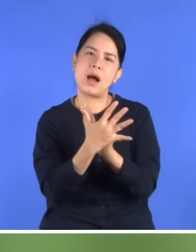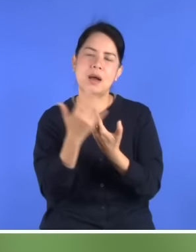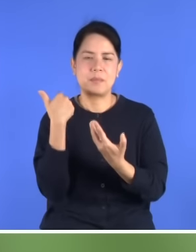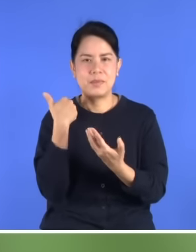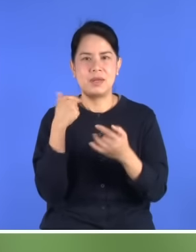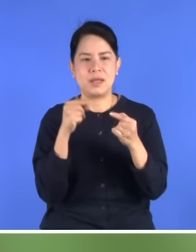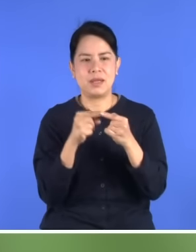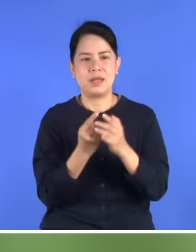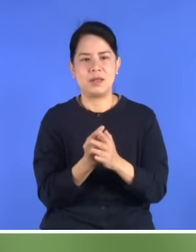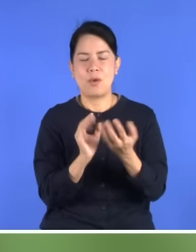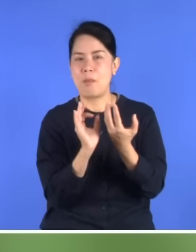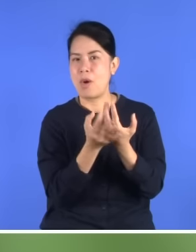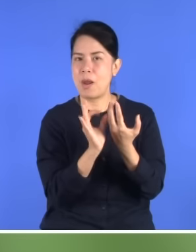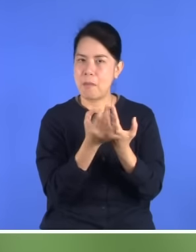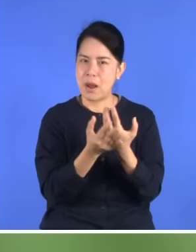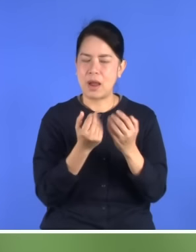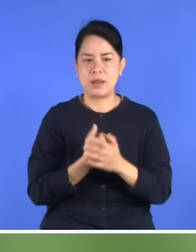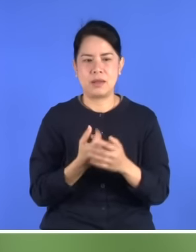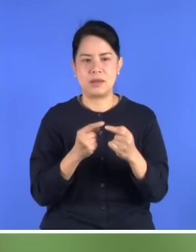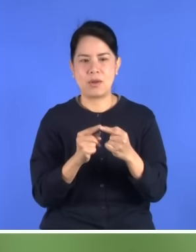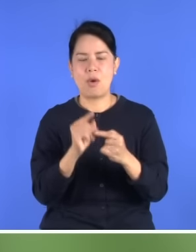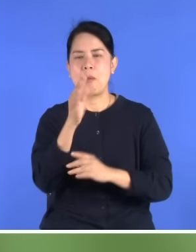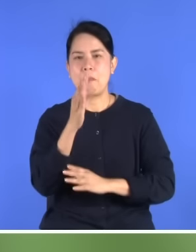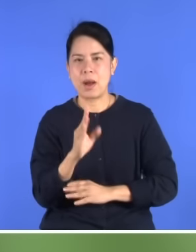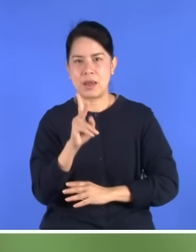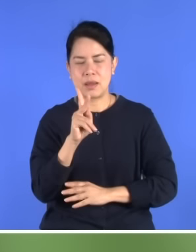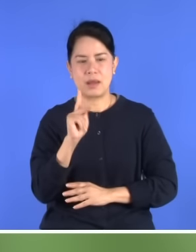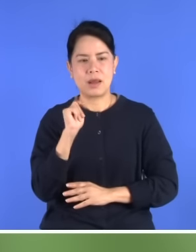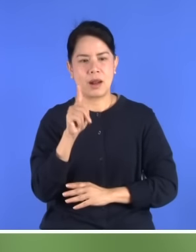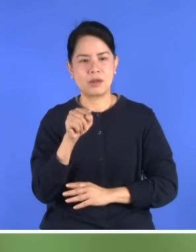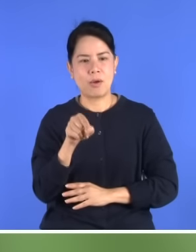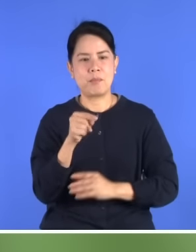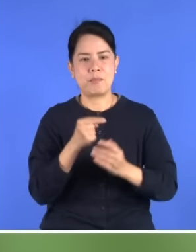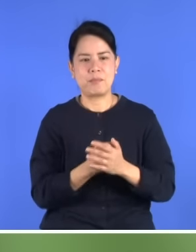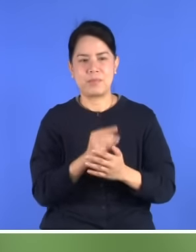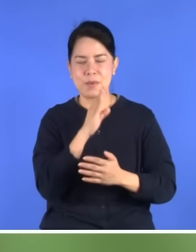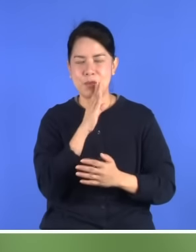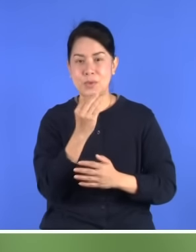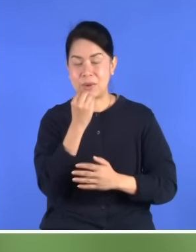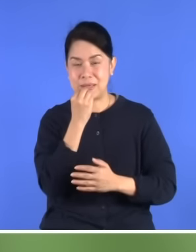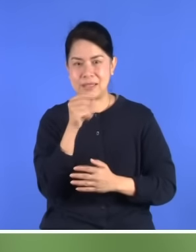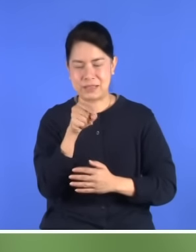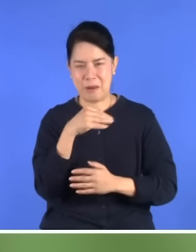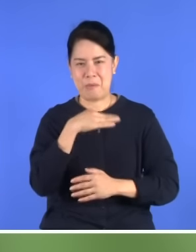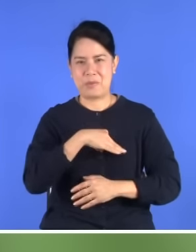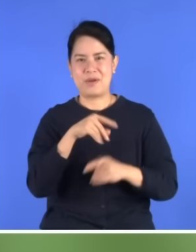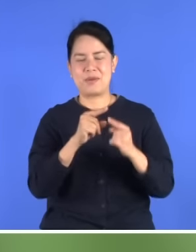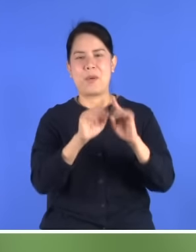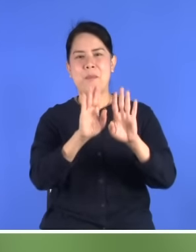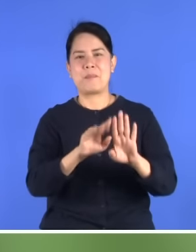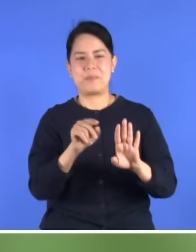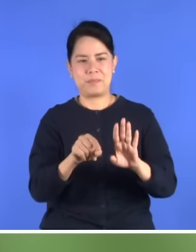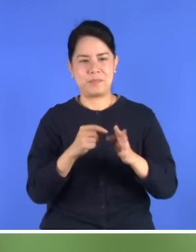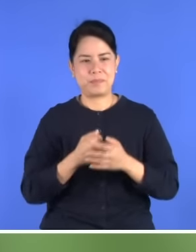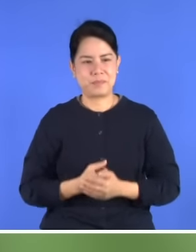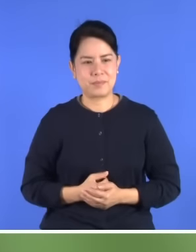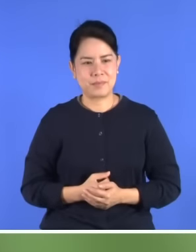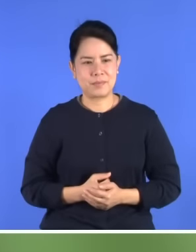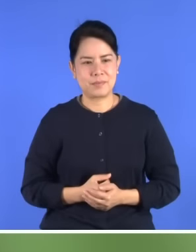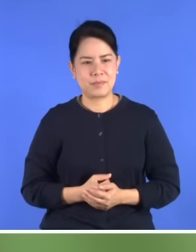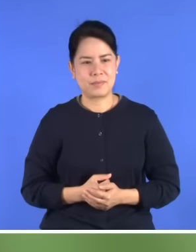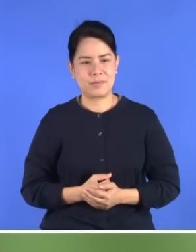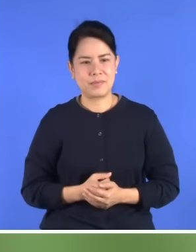บ้างแต่พอกินปุ๊บลักษณะมันเว้ยมันคึกคักจังเลยเว้ยเบื้องต้นเนี่ยนะคะเก็บอกว่าไม่ใครจะ